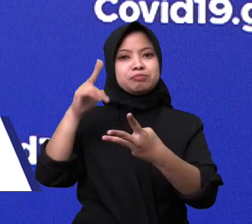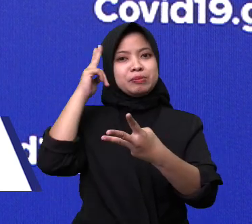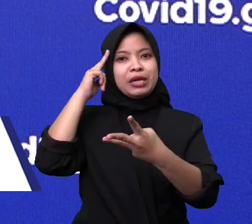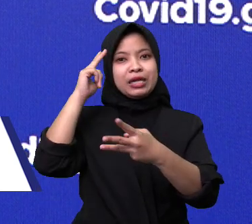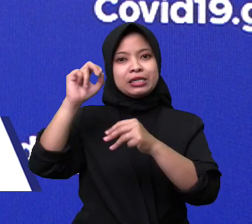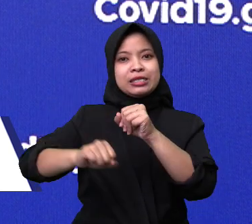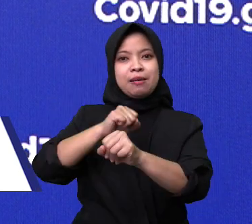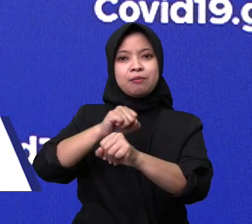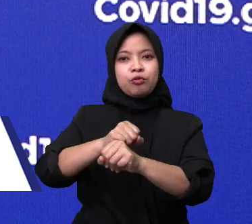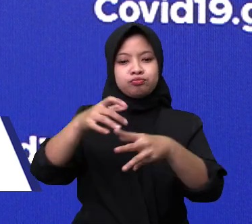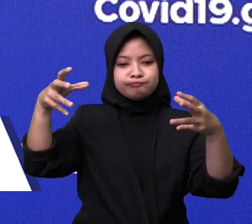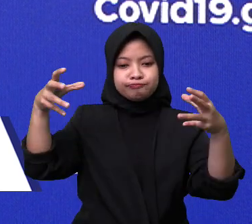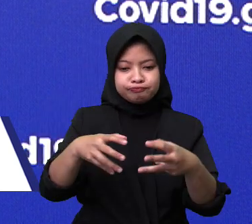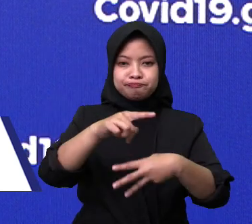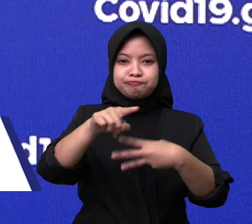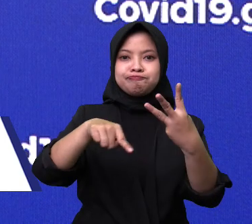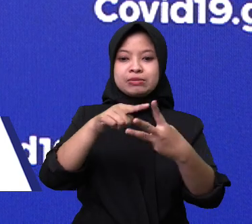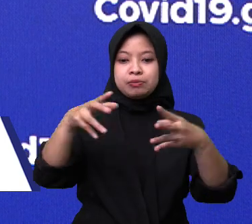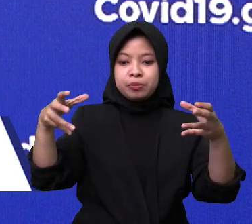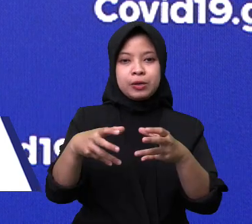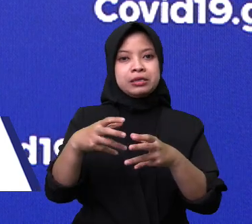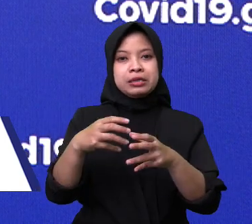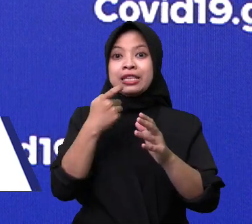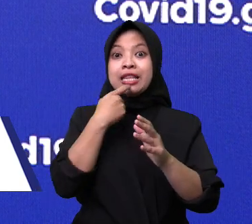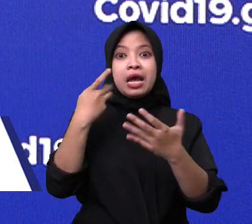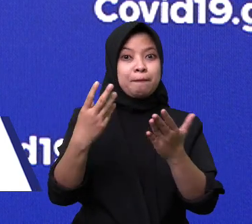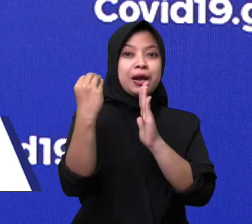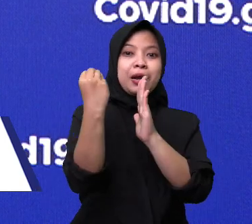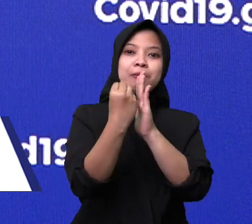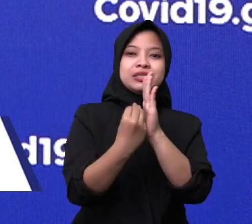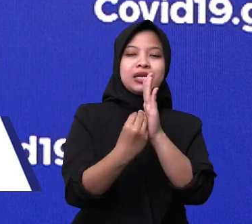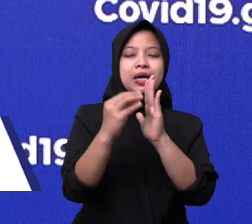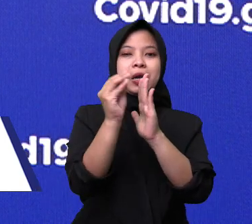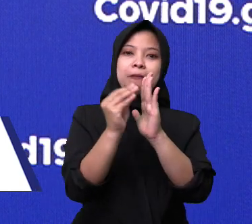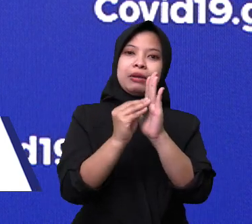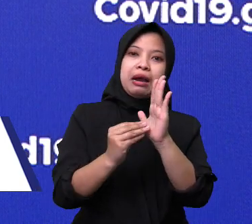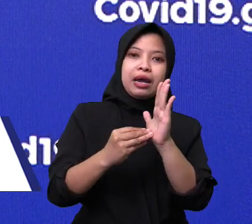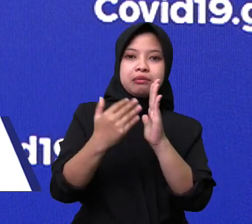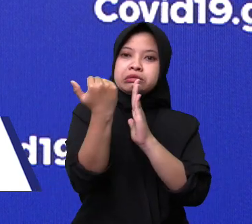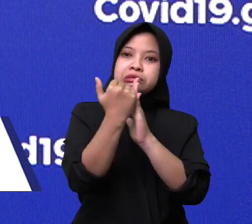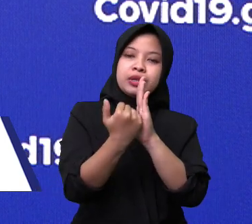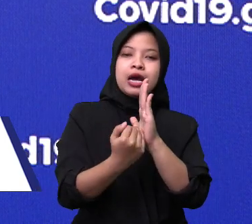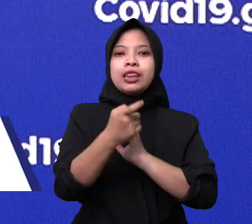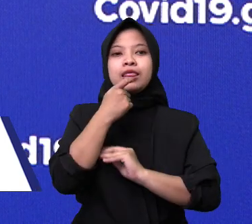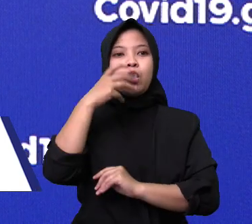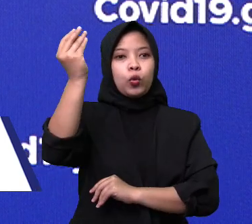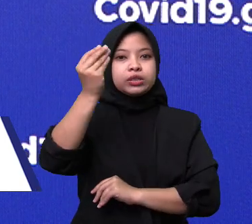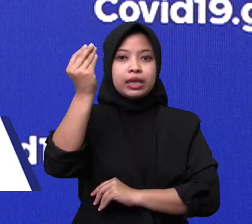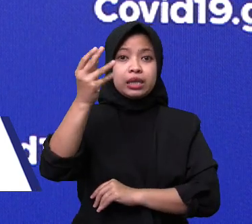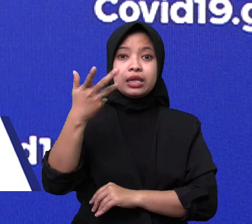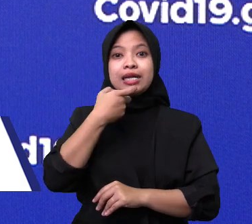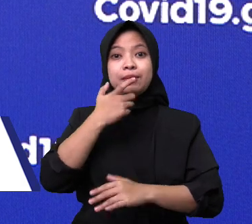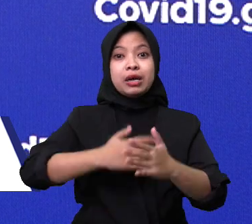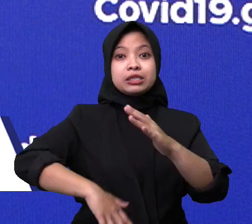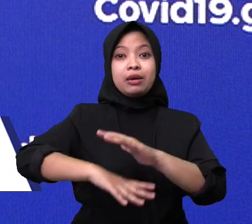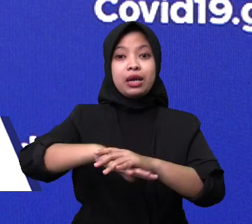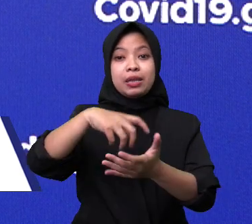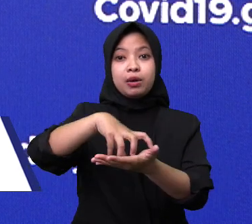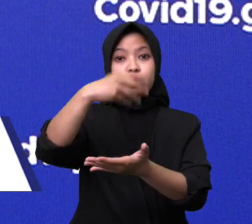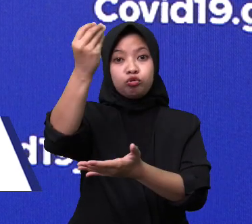melakukan pertemuan untuk membahas kebijakan pariwisata, pelonggaran pembatasan perjalanan, serta optimalisasi